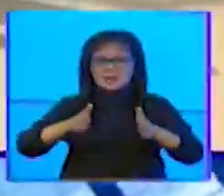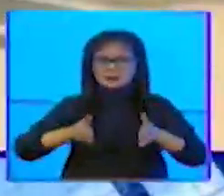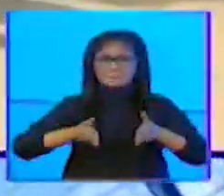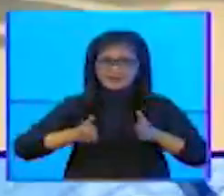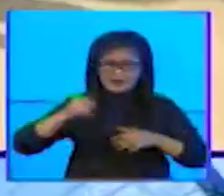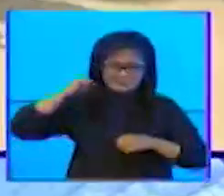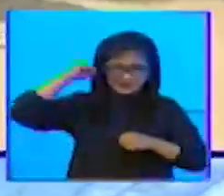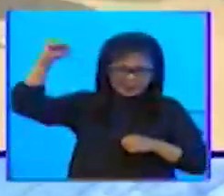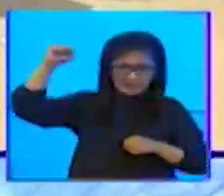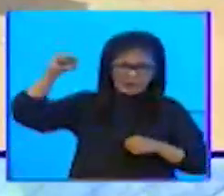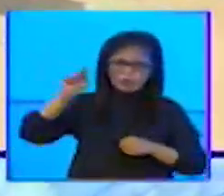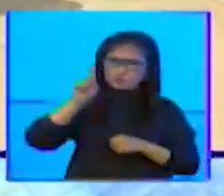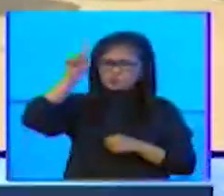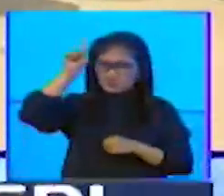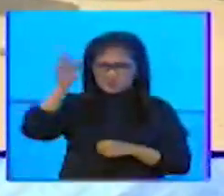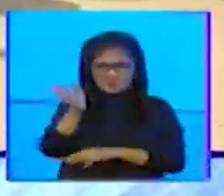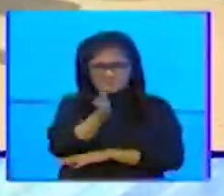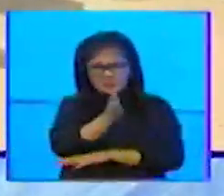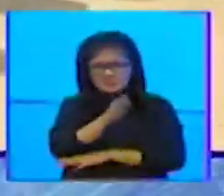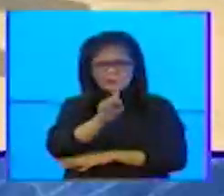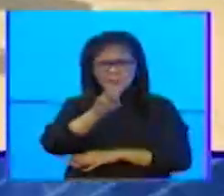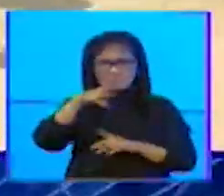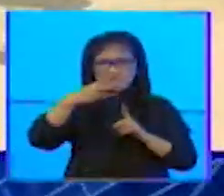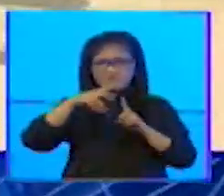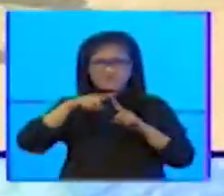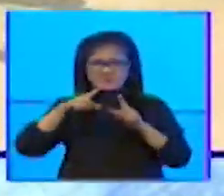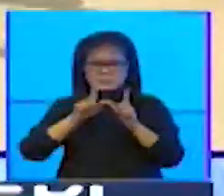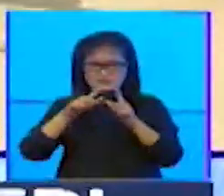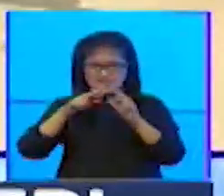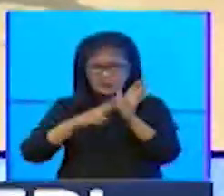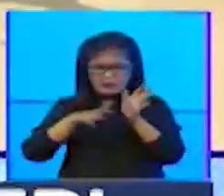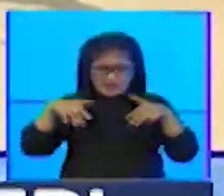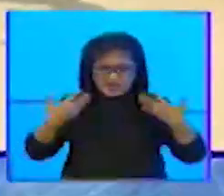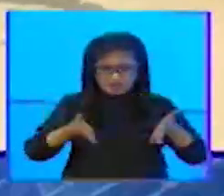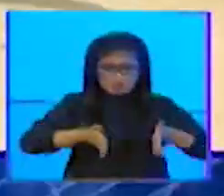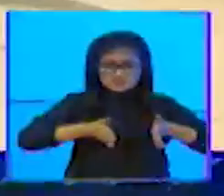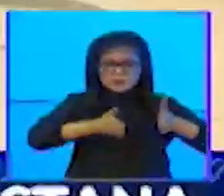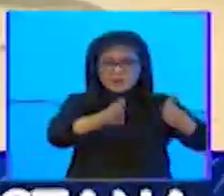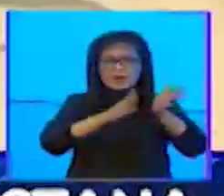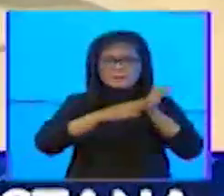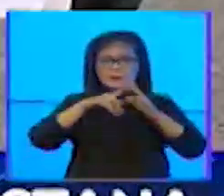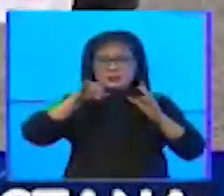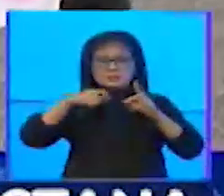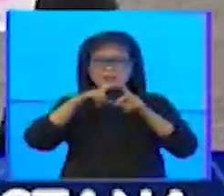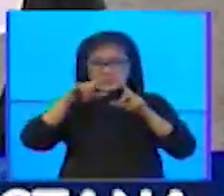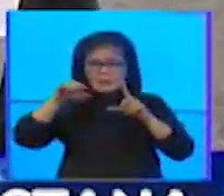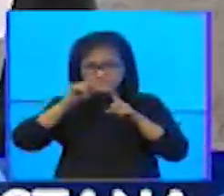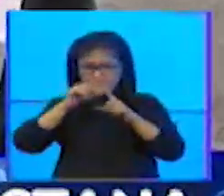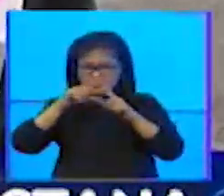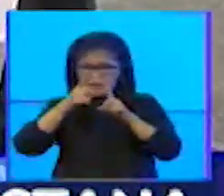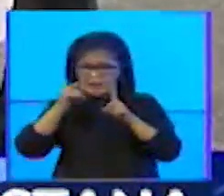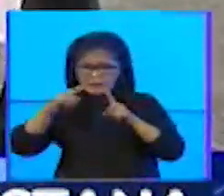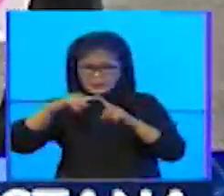Merdeka Utara, Veteran, sebagian Jalan Abdul Muiz maupun di Jalan Majapahit ini juga sudah ditutup seluruhnya, dikawal oleh